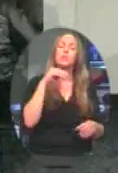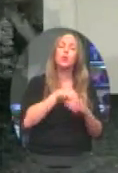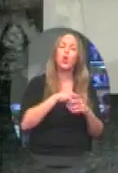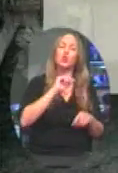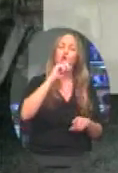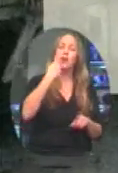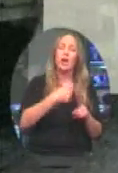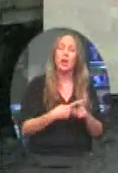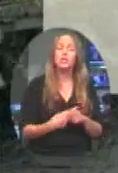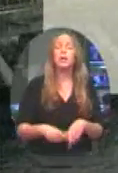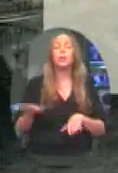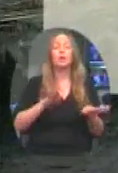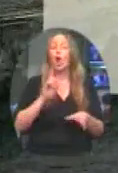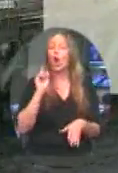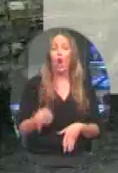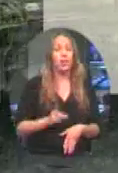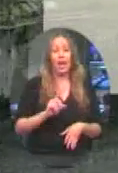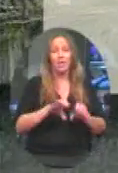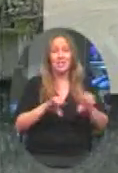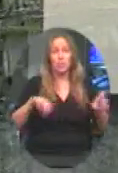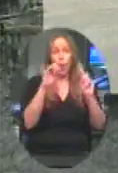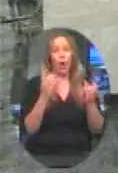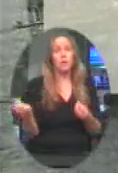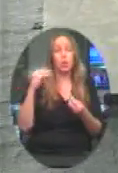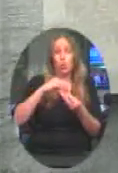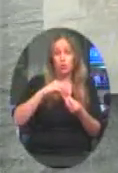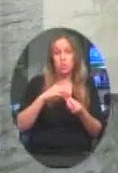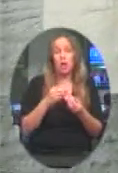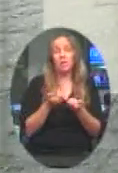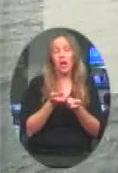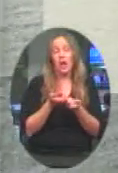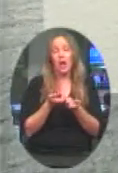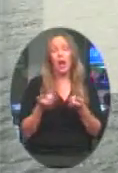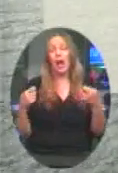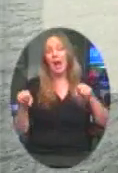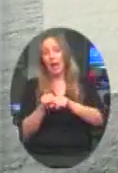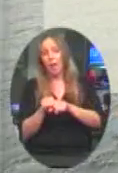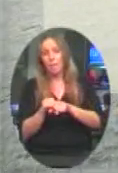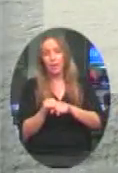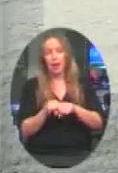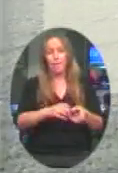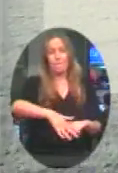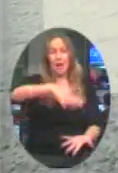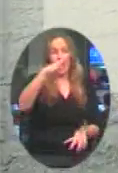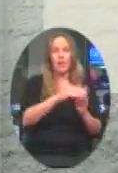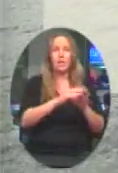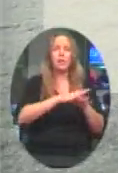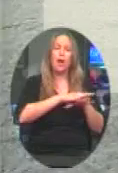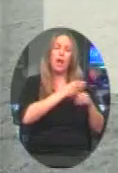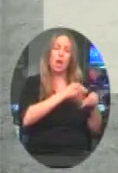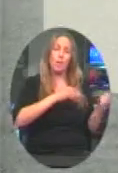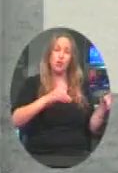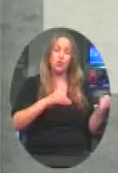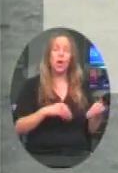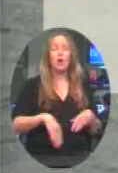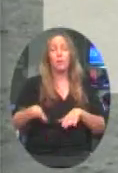את חברות הגז להתקין צינור גז נוסף, שיחבר את מאגרי הגז ליבשה. בנוסף, הממשלה לא תאמץ פיקוח